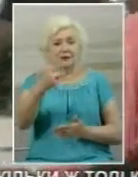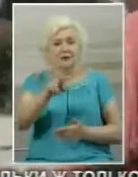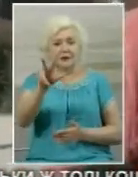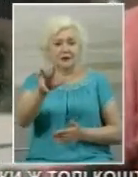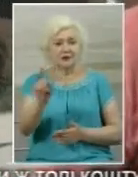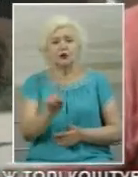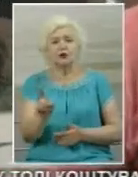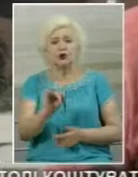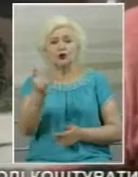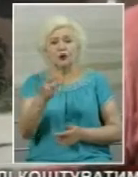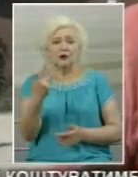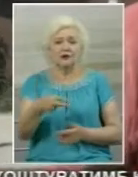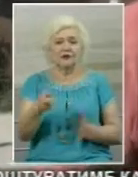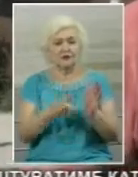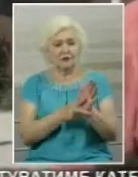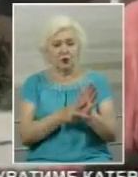чи скільки, чи 28.